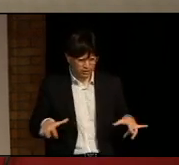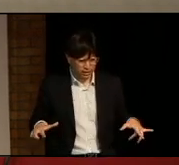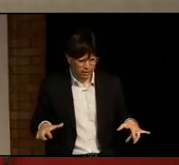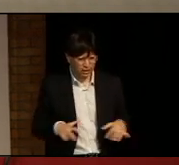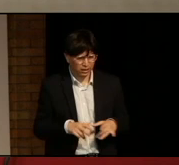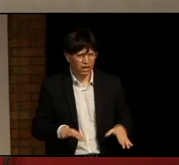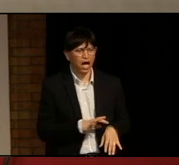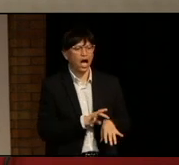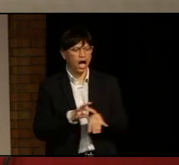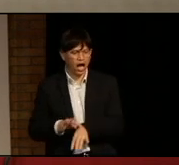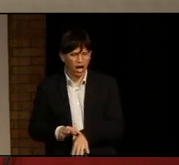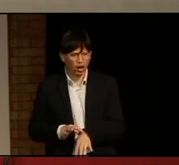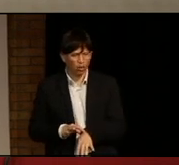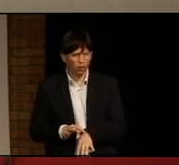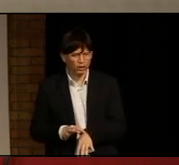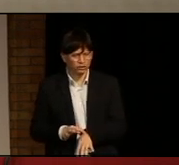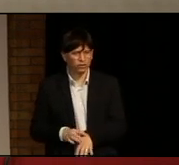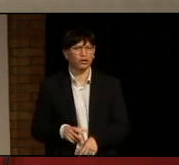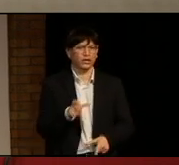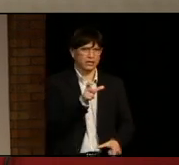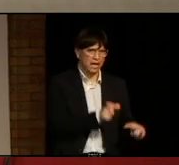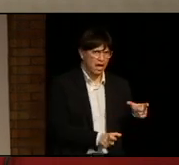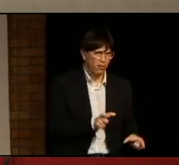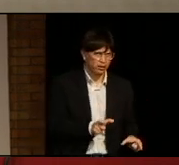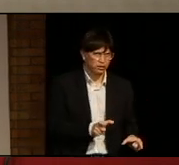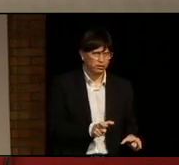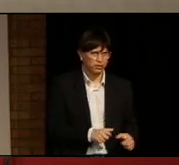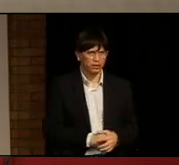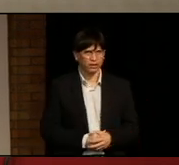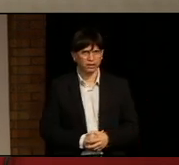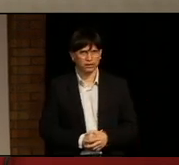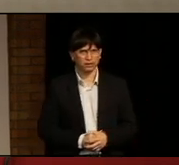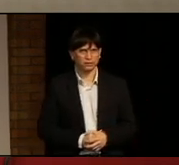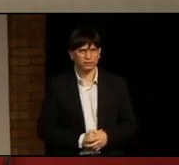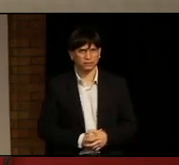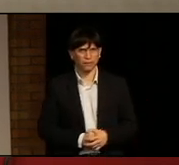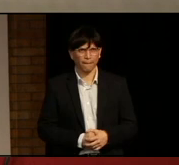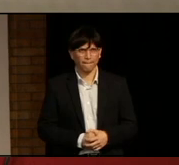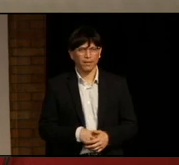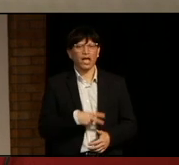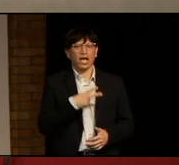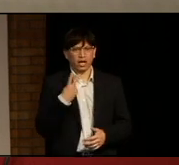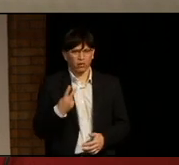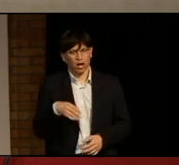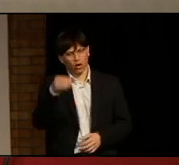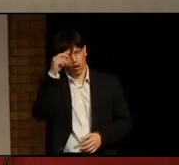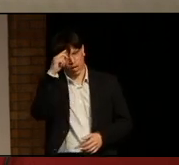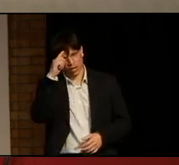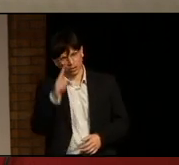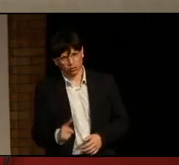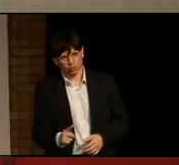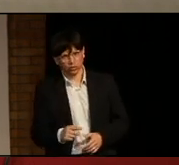accompagnata da uno sviluppo dell'essere umano per quanto riguarda la responsabilità i valori e la